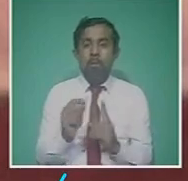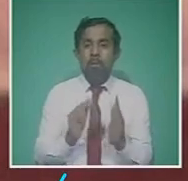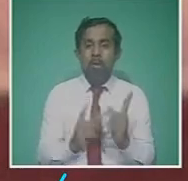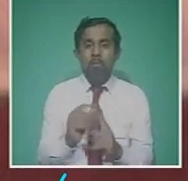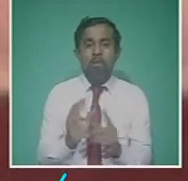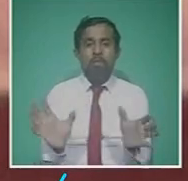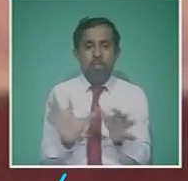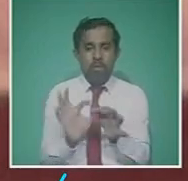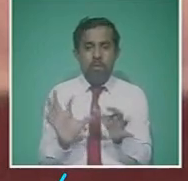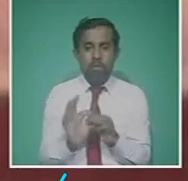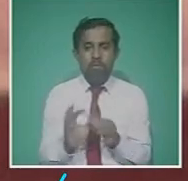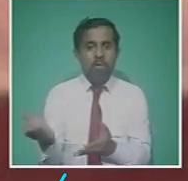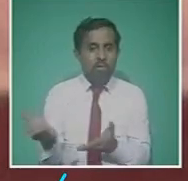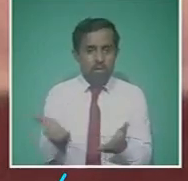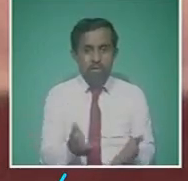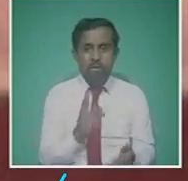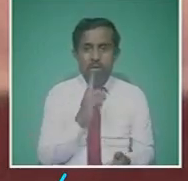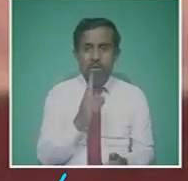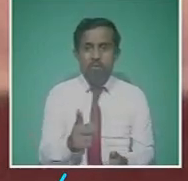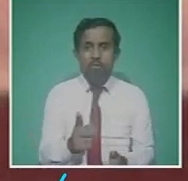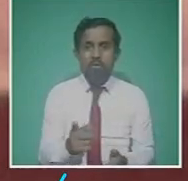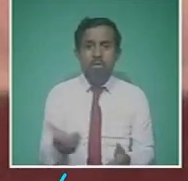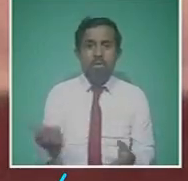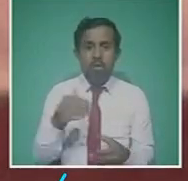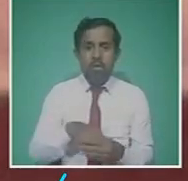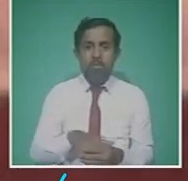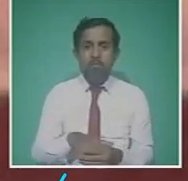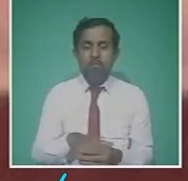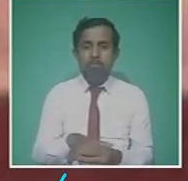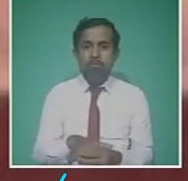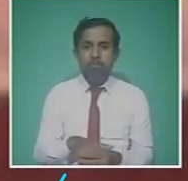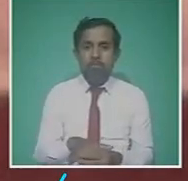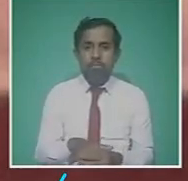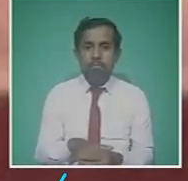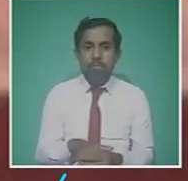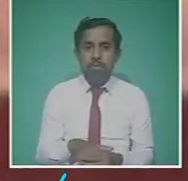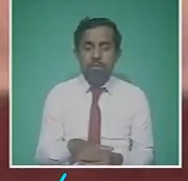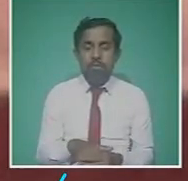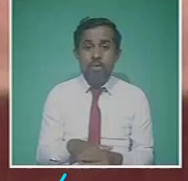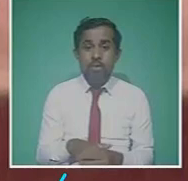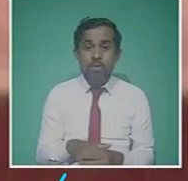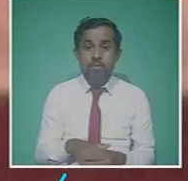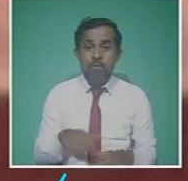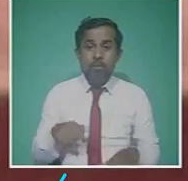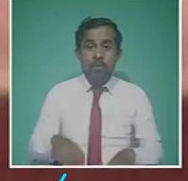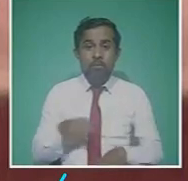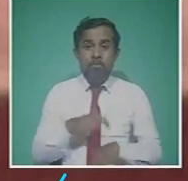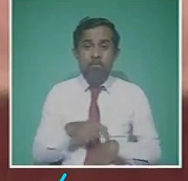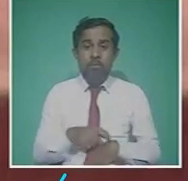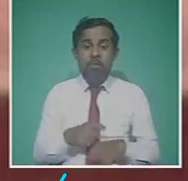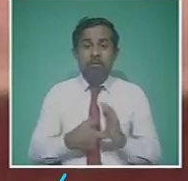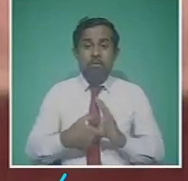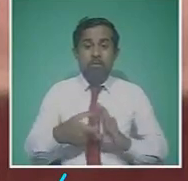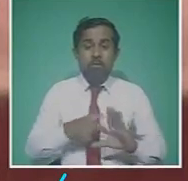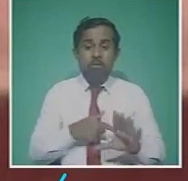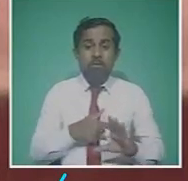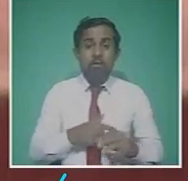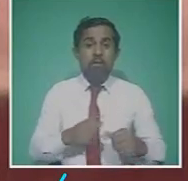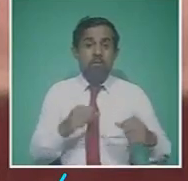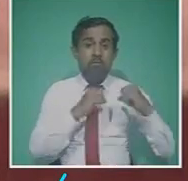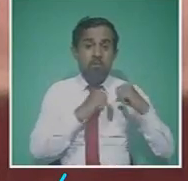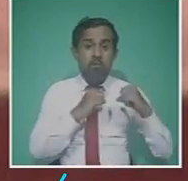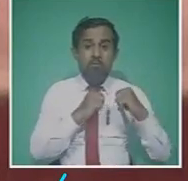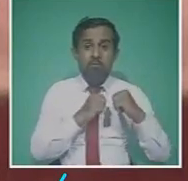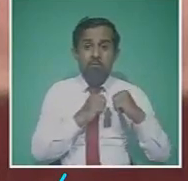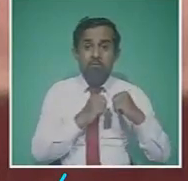සම්බන්ධ වෙන්න කියලා තියෙනවා මෙන්න මේවට ඉදිරිපත් කරන්න මේ අර තැටිය රත් වෙච්ච වෙලාවේ කොහොම හරි රොටිය පුච්ච ගන්න ඕන